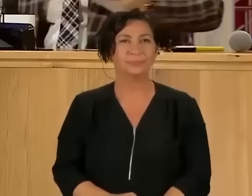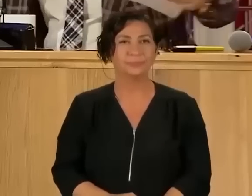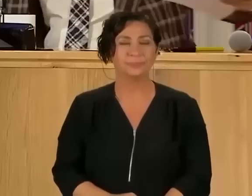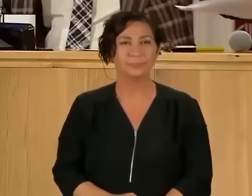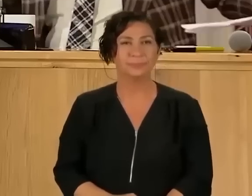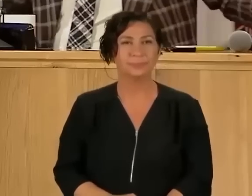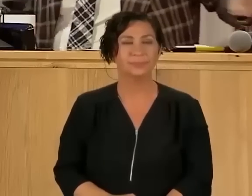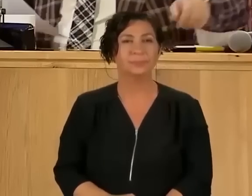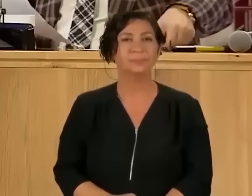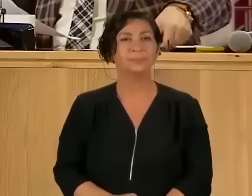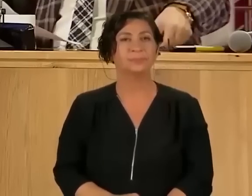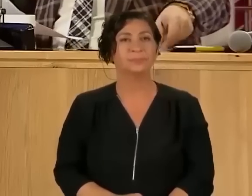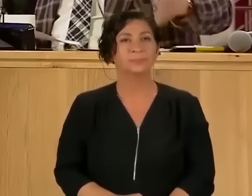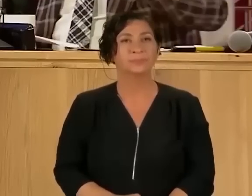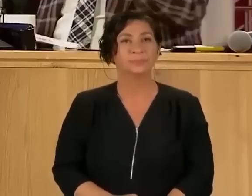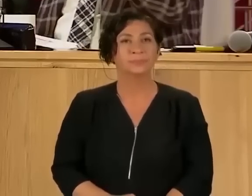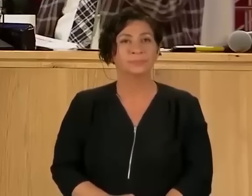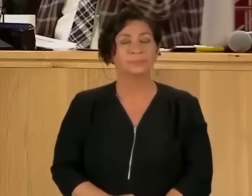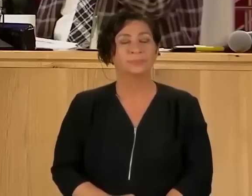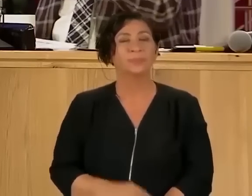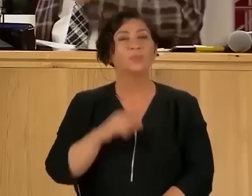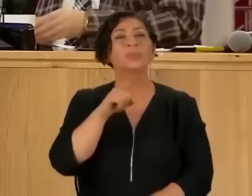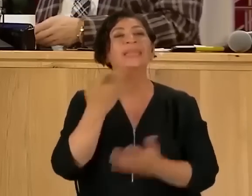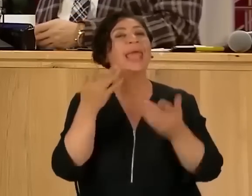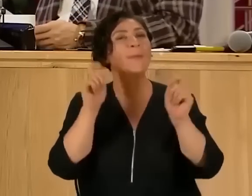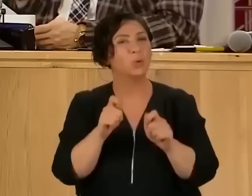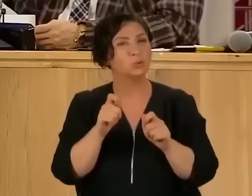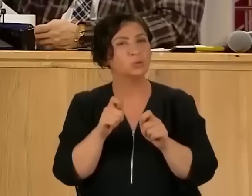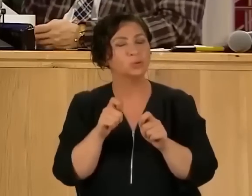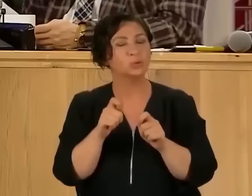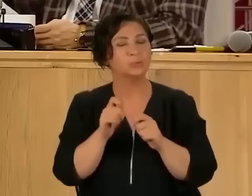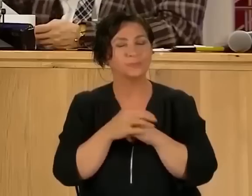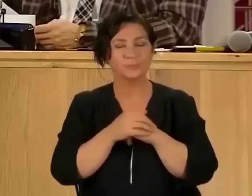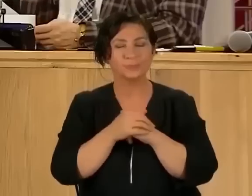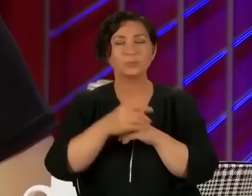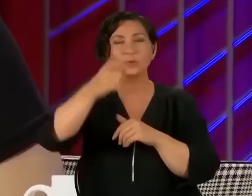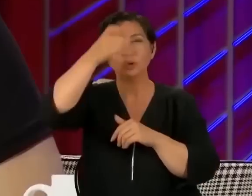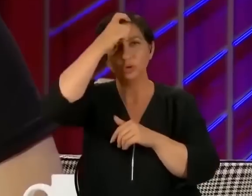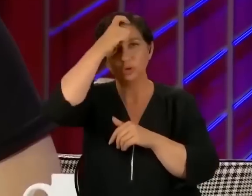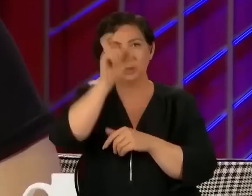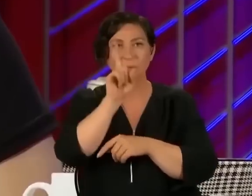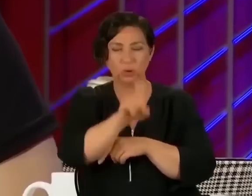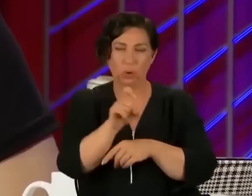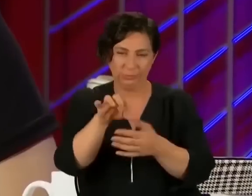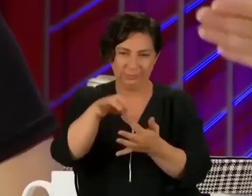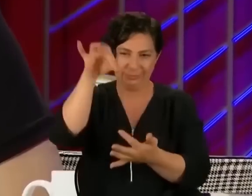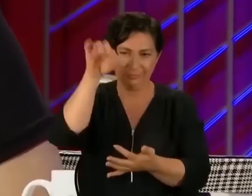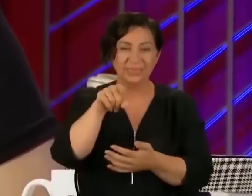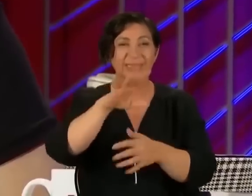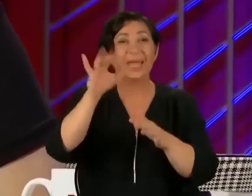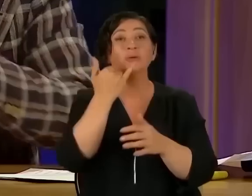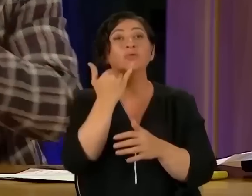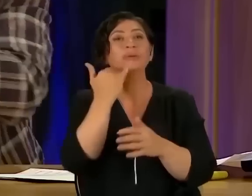hop. Peki. Şimdi sevgilim bunu niye yapıyoruz? Türkçe soru çektin.